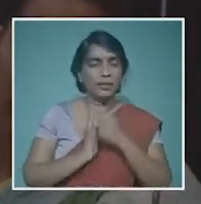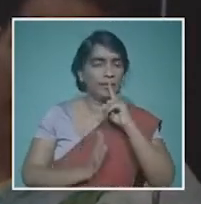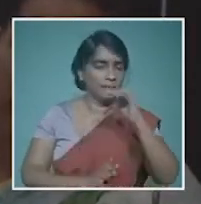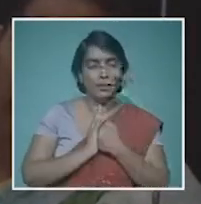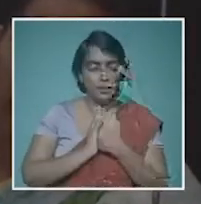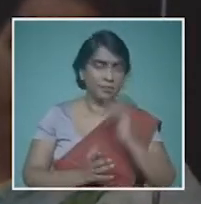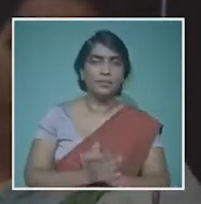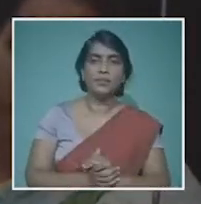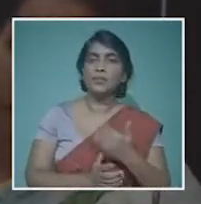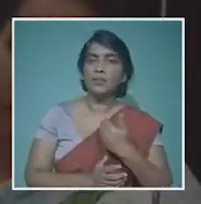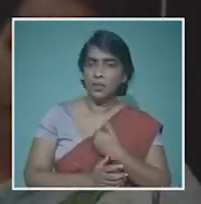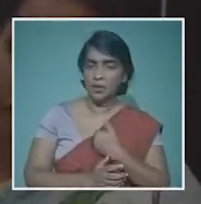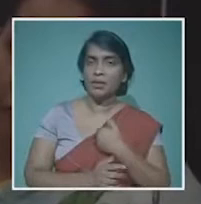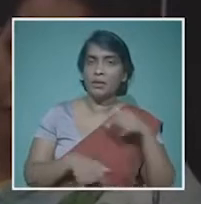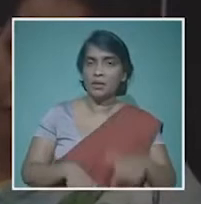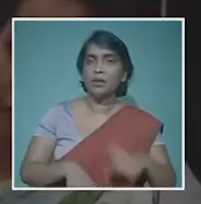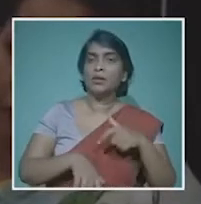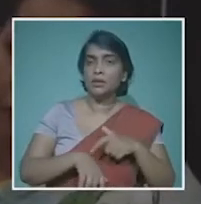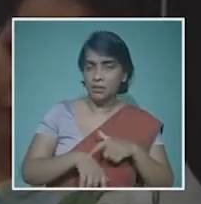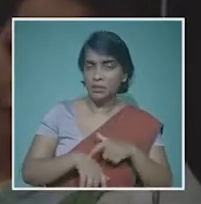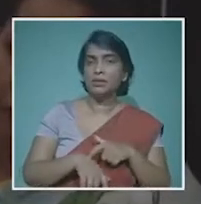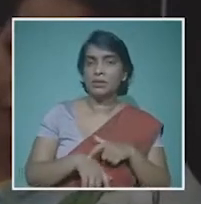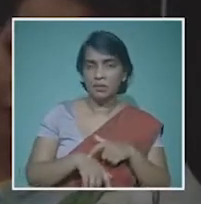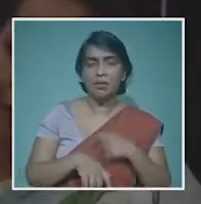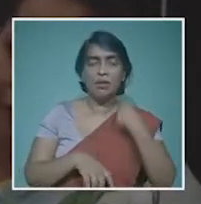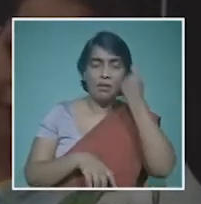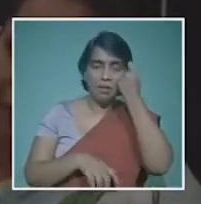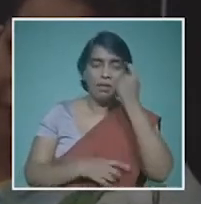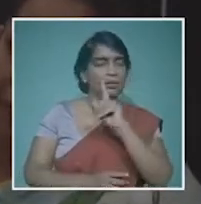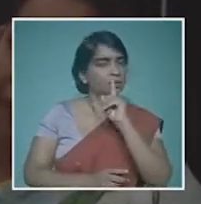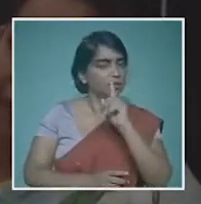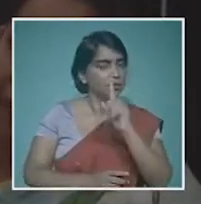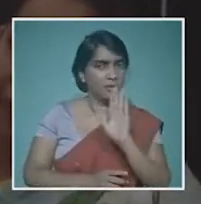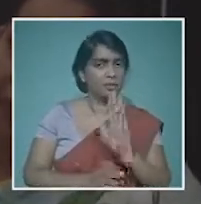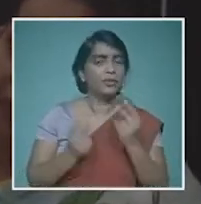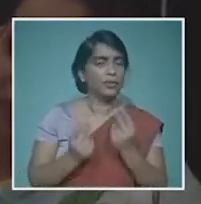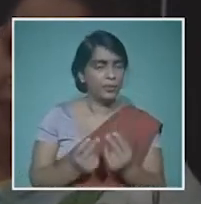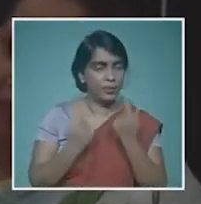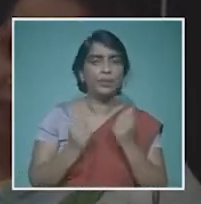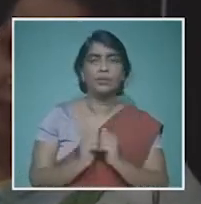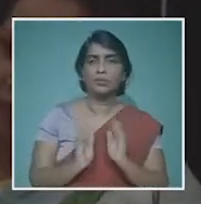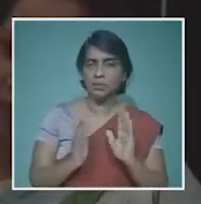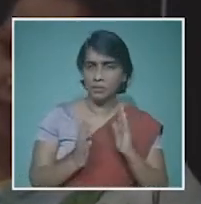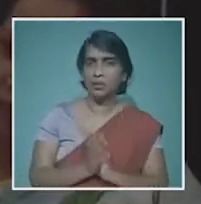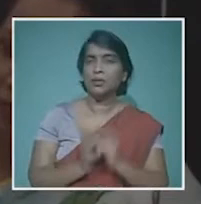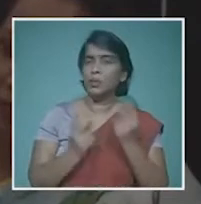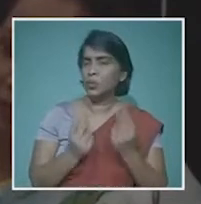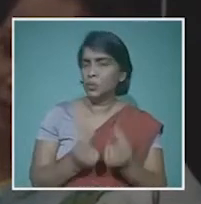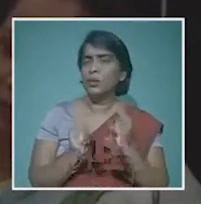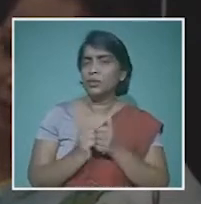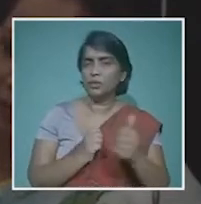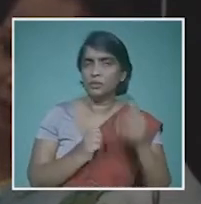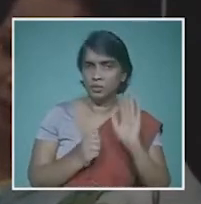කතානායකතුමනි මට අපිට මේ අවස්ථාවේ මේකට යෝජනා කරන්න තිබෙනවා වහාම ක්‍රියාත්මකන පරිදි. වහාම